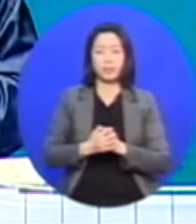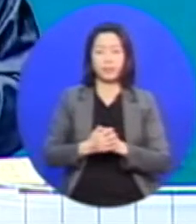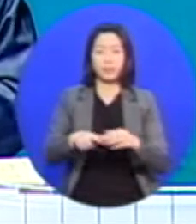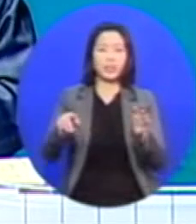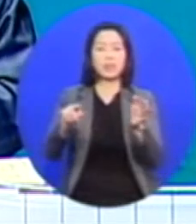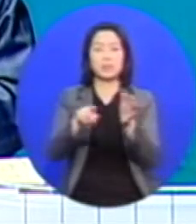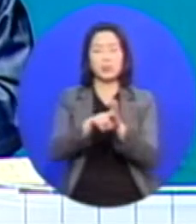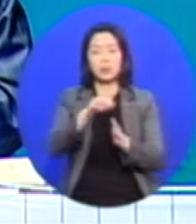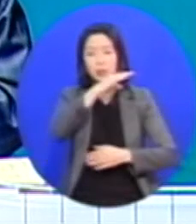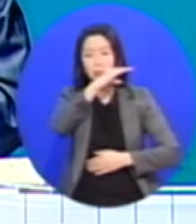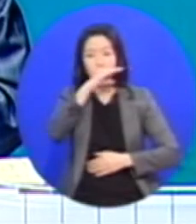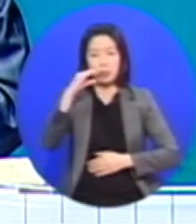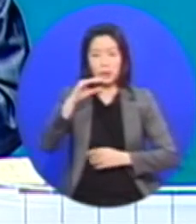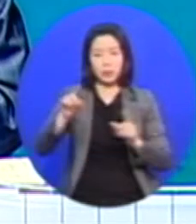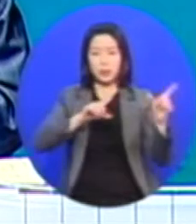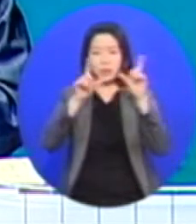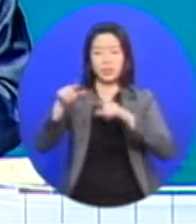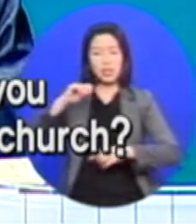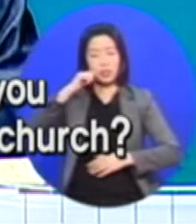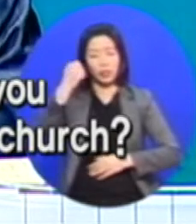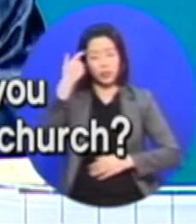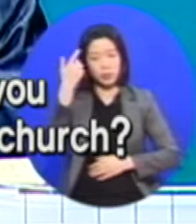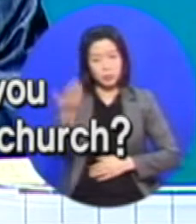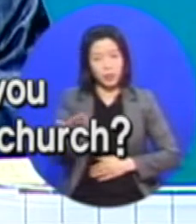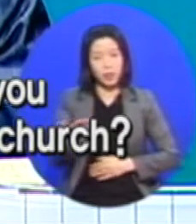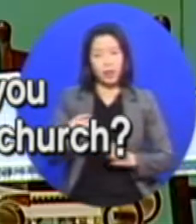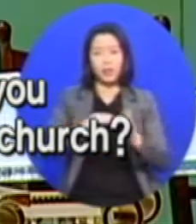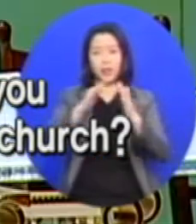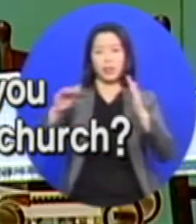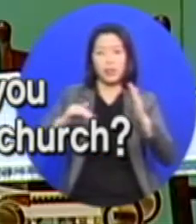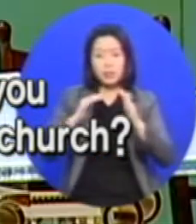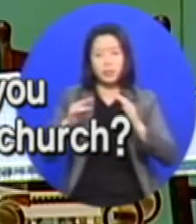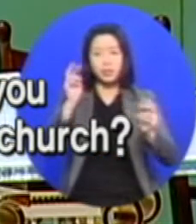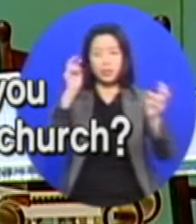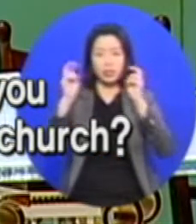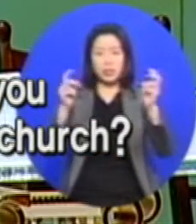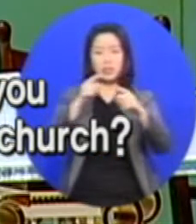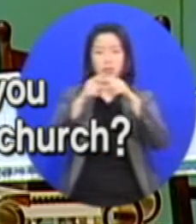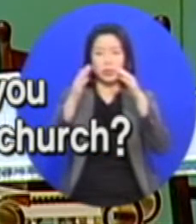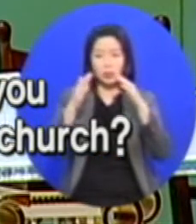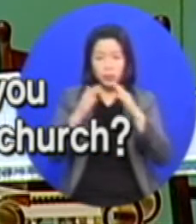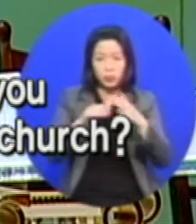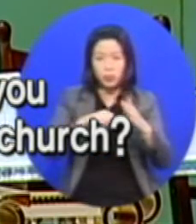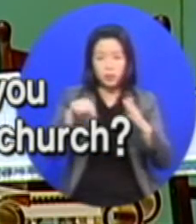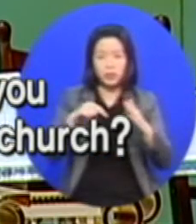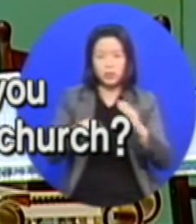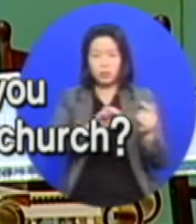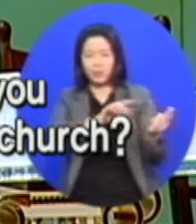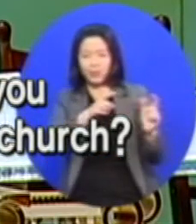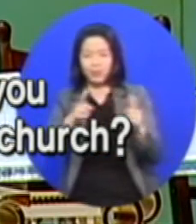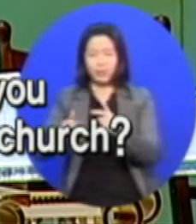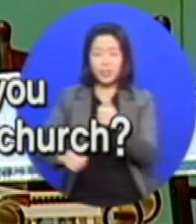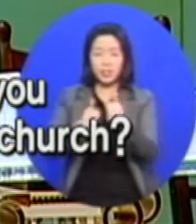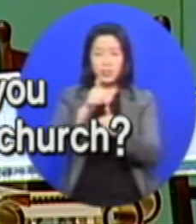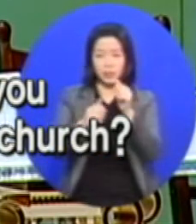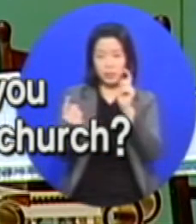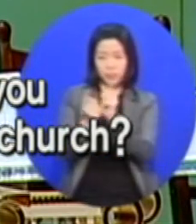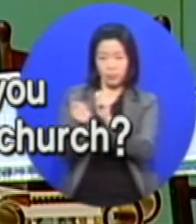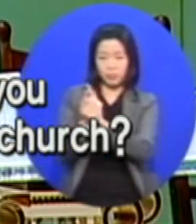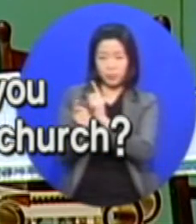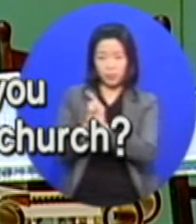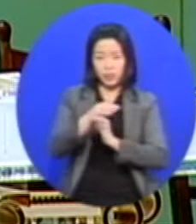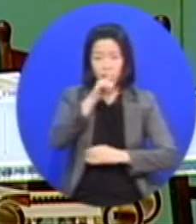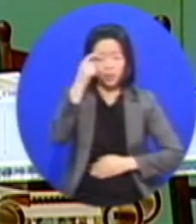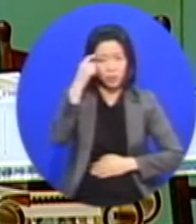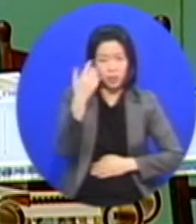믿음으로 바로 살기가 어렵습니까 가정에서 직장에서 교회에서 여러 가지 어려운 그런 시험을 만나고 있습니까